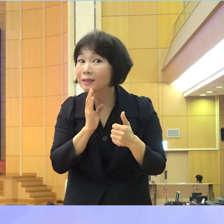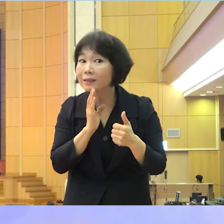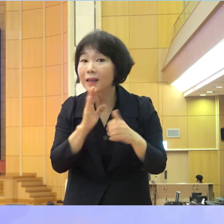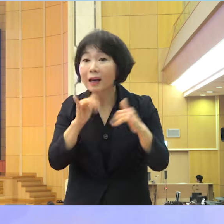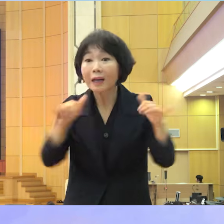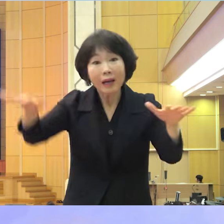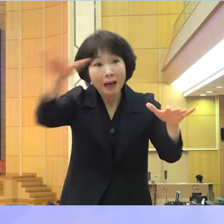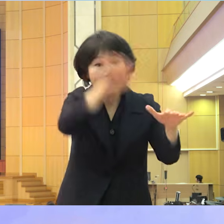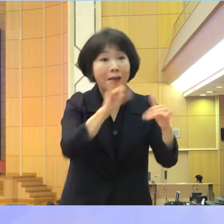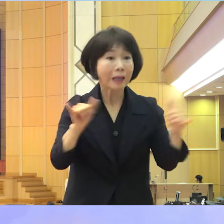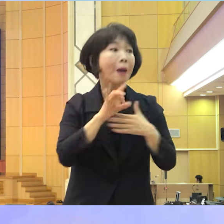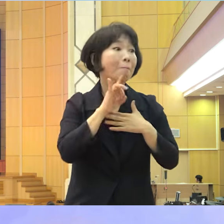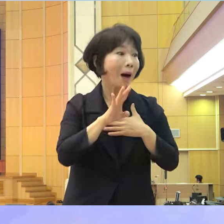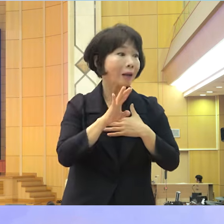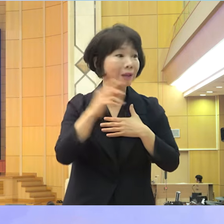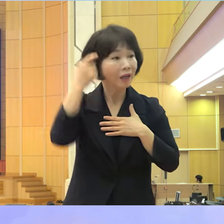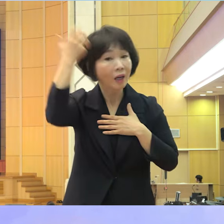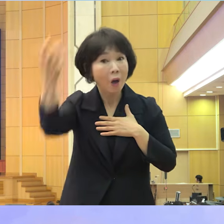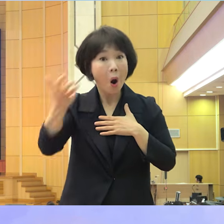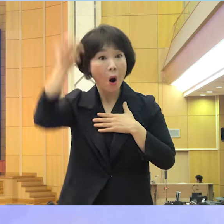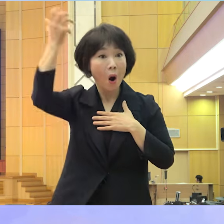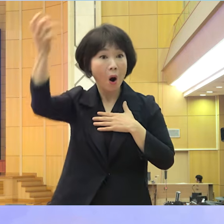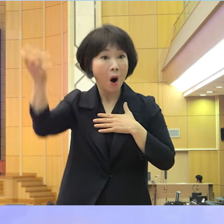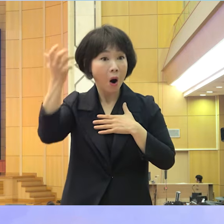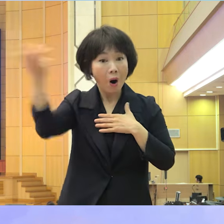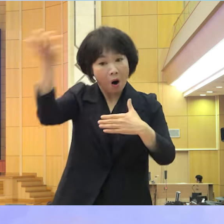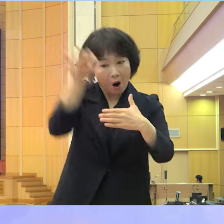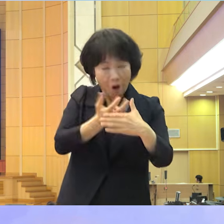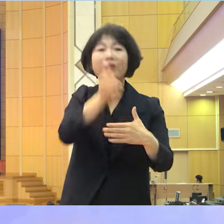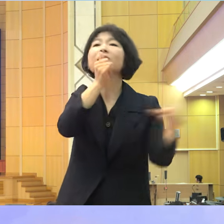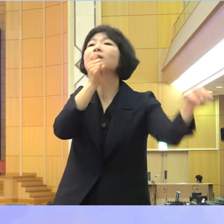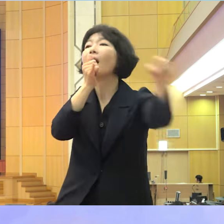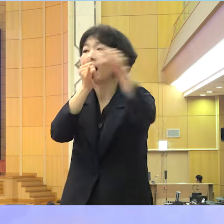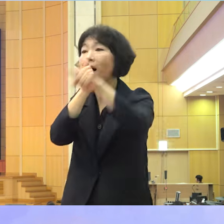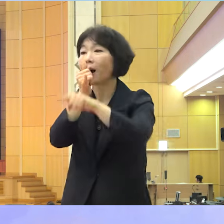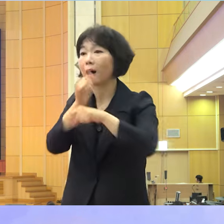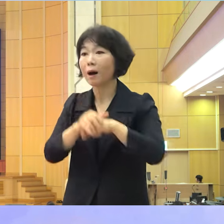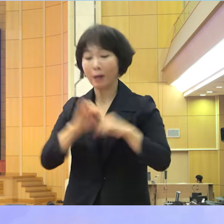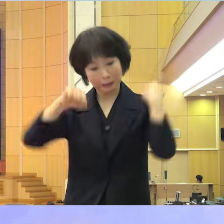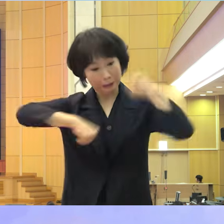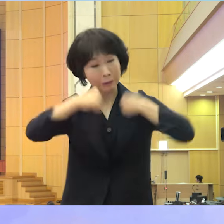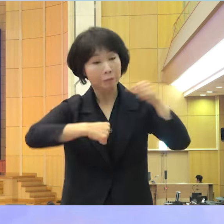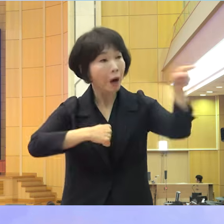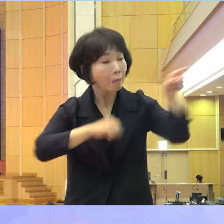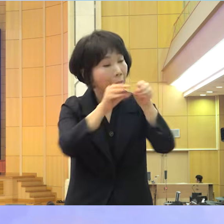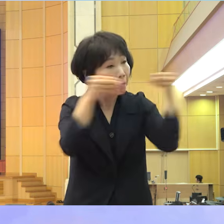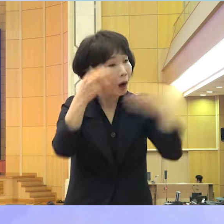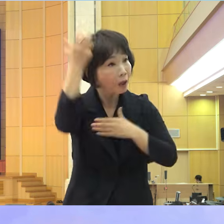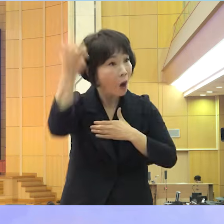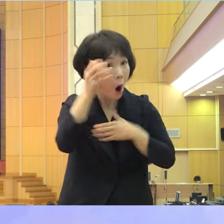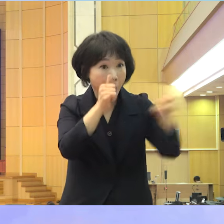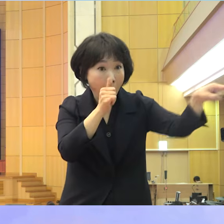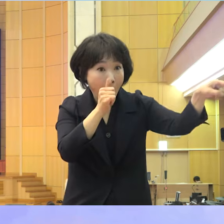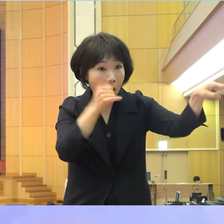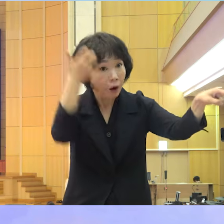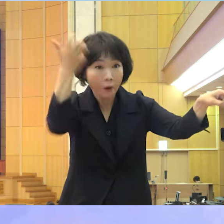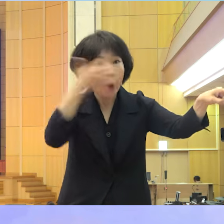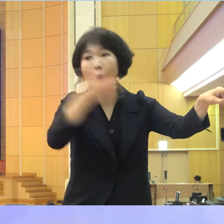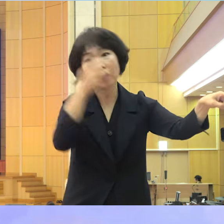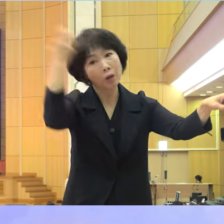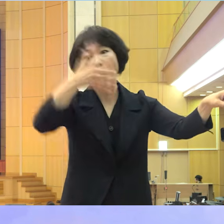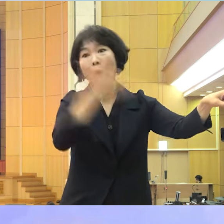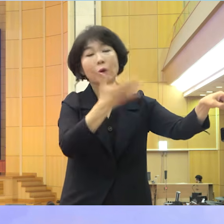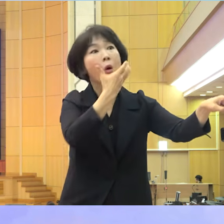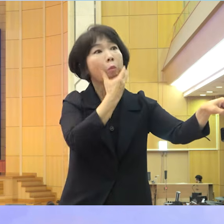중에서 사람에게만 영혼이라고 하는 게 존재합니다. 짐승은 영혼이 없기 때문에, 그래서